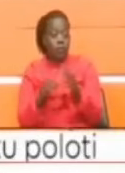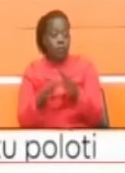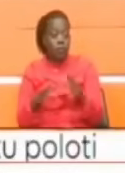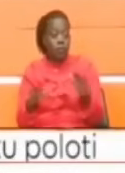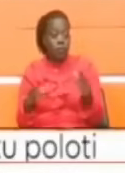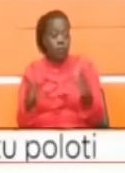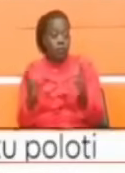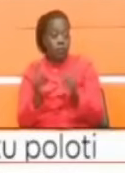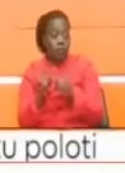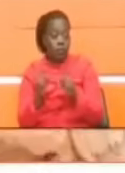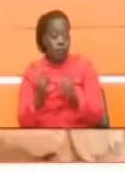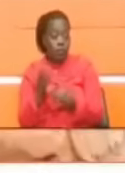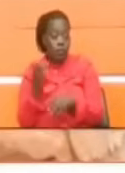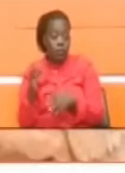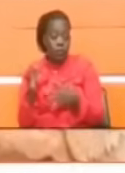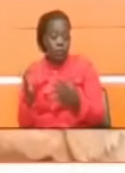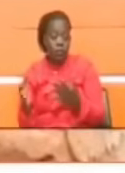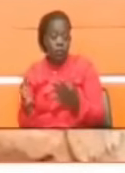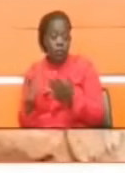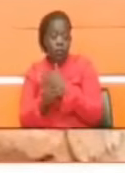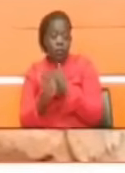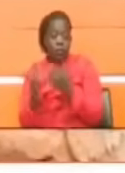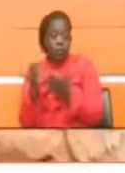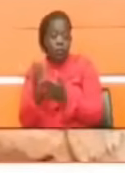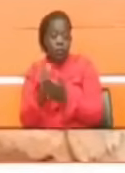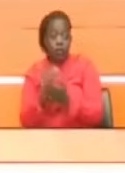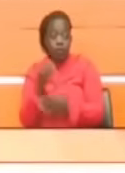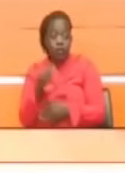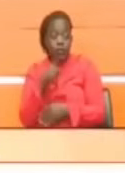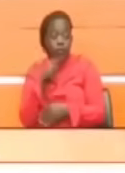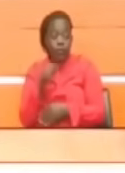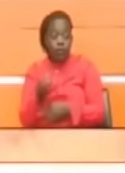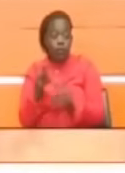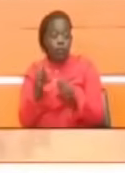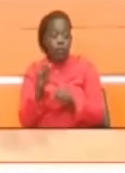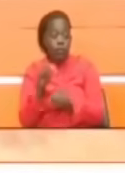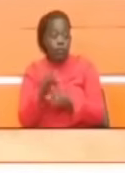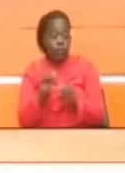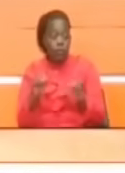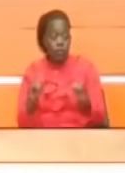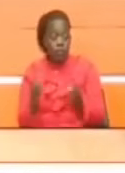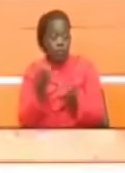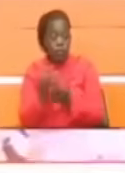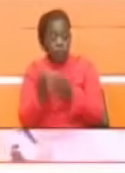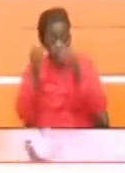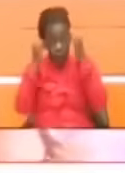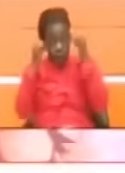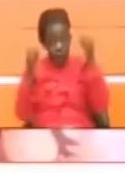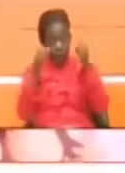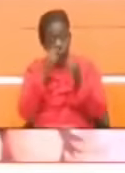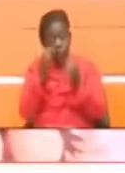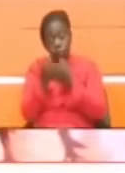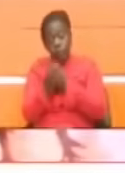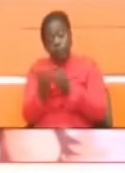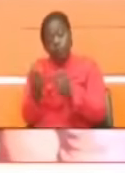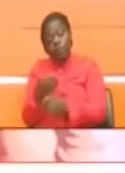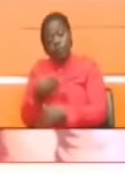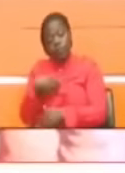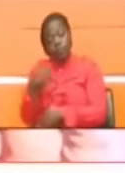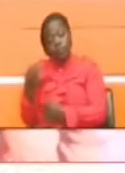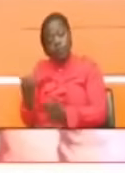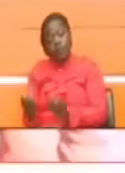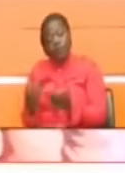terikuluma oba oli atwala atwale kubanga ettaka lyali lya kitaawo siiyo. Alajanidde Pulezidenti Museveni okumutaasa ku mugagga amufukidde